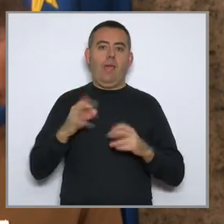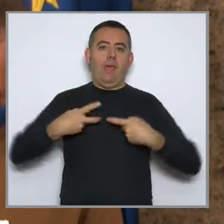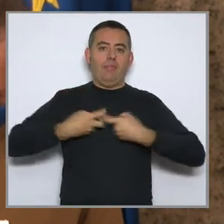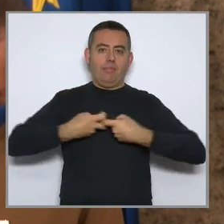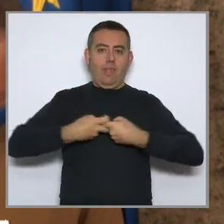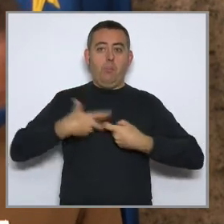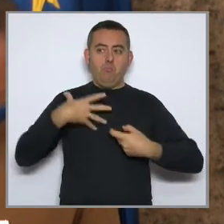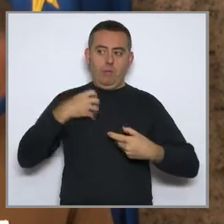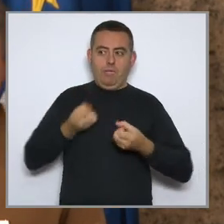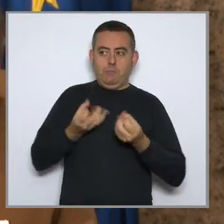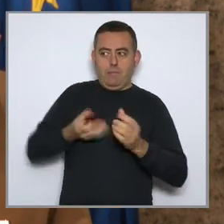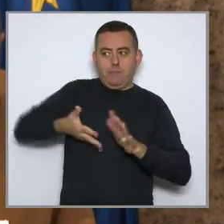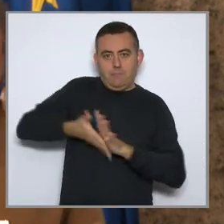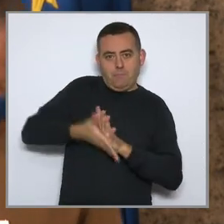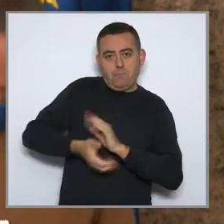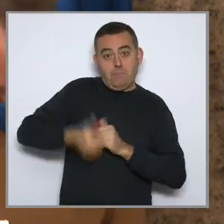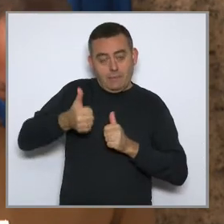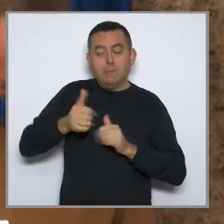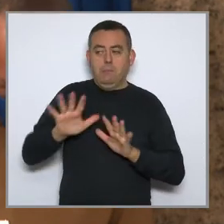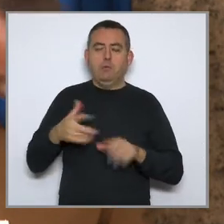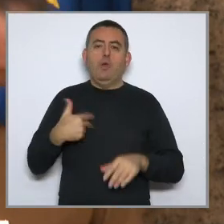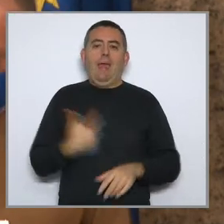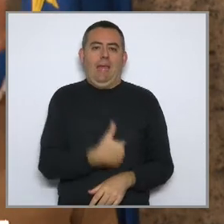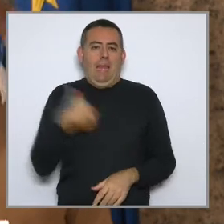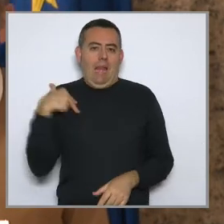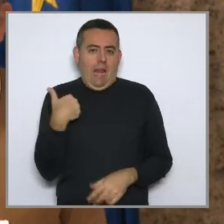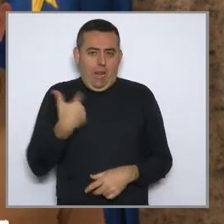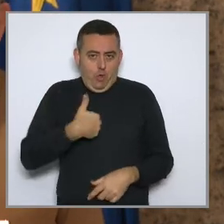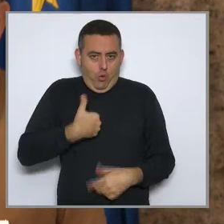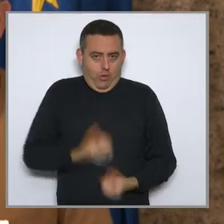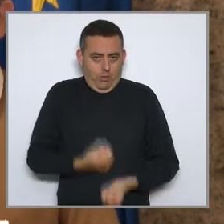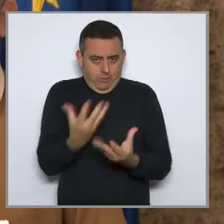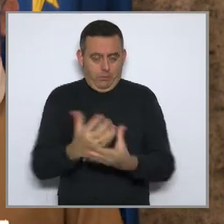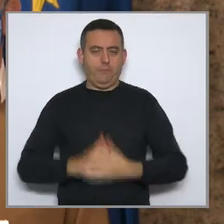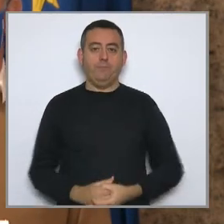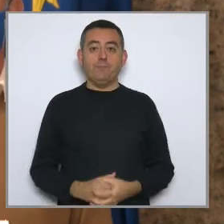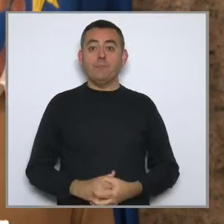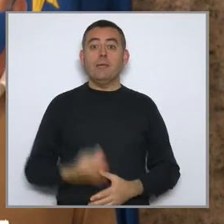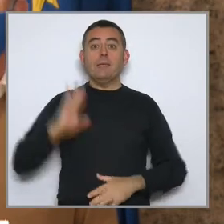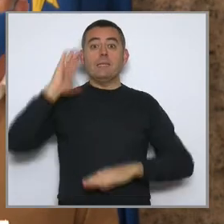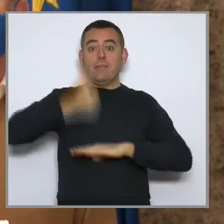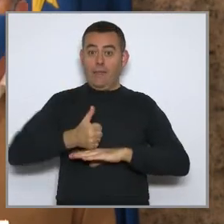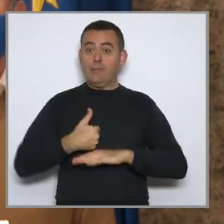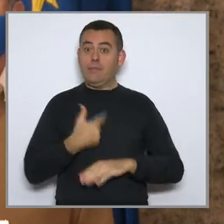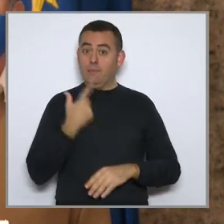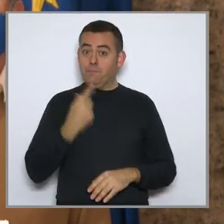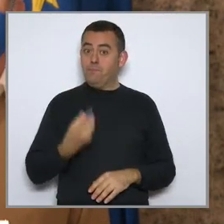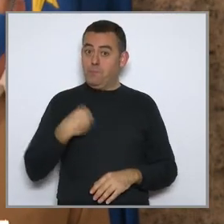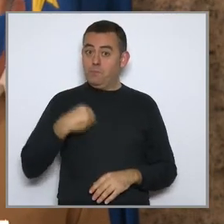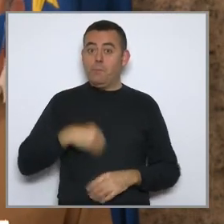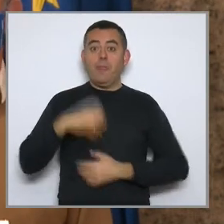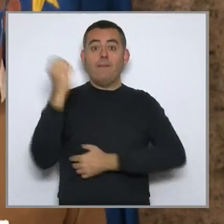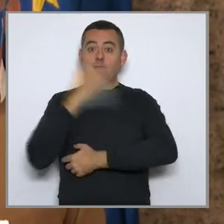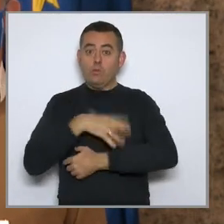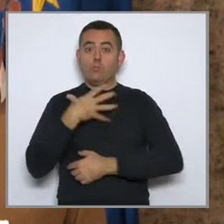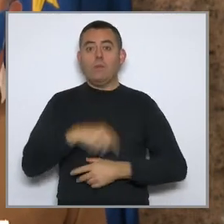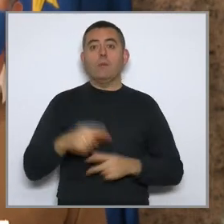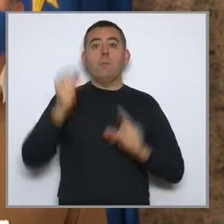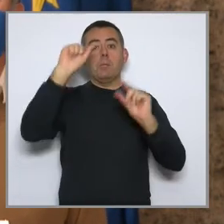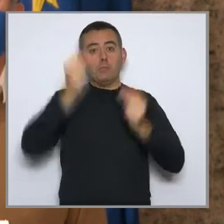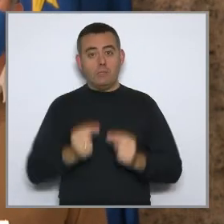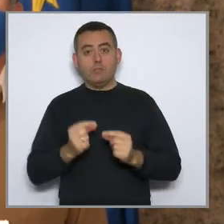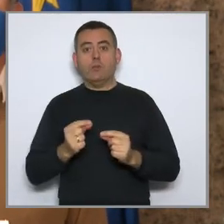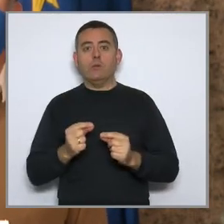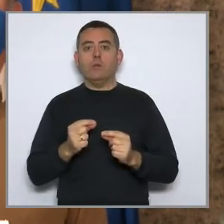li podia en termes generals. Este és el compromís de la Generalitat de traure de distints fons que puguen ja haver en el pressupost, però sobretot